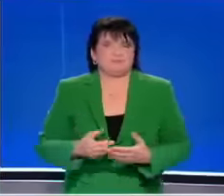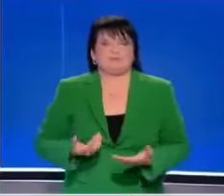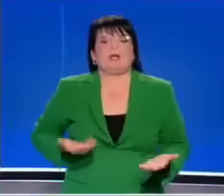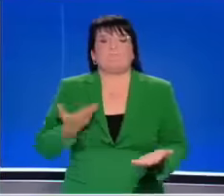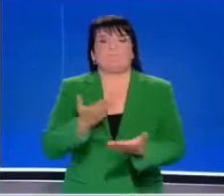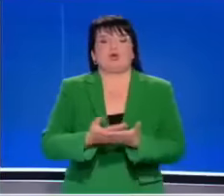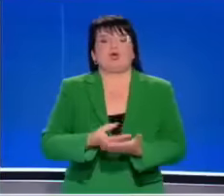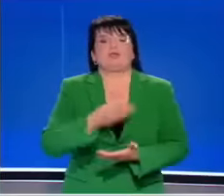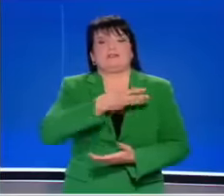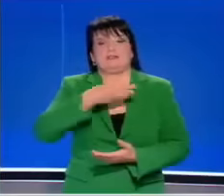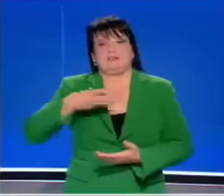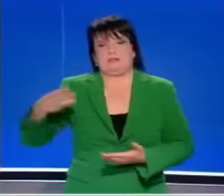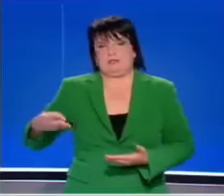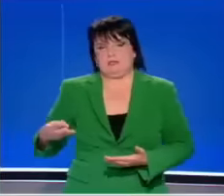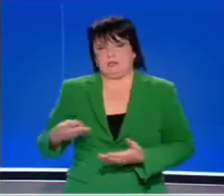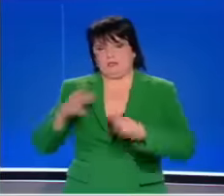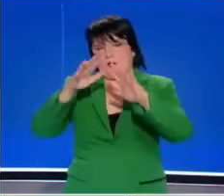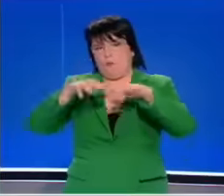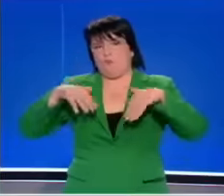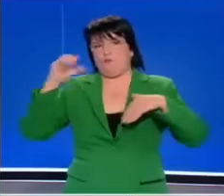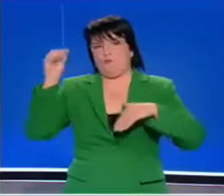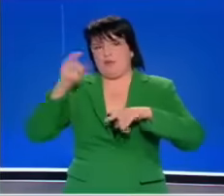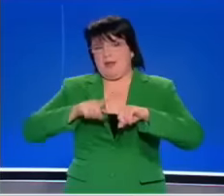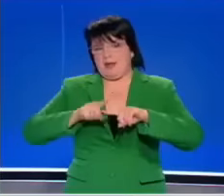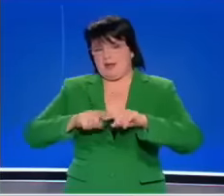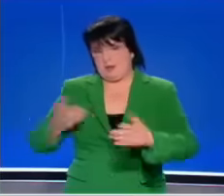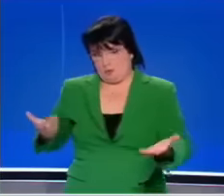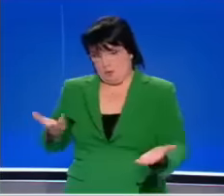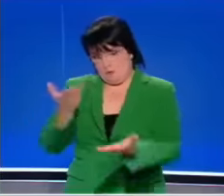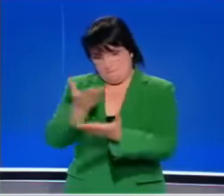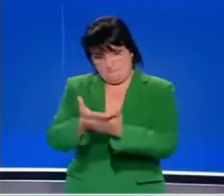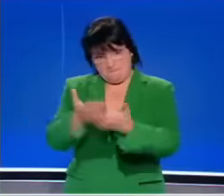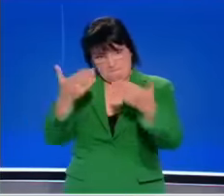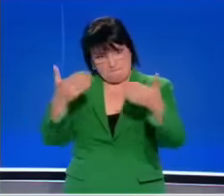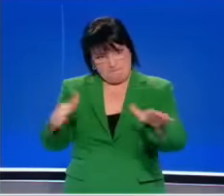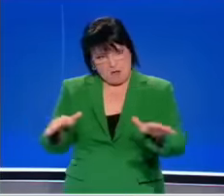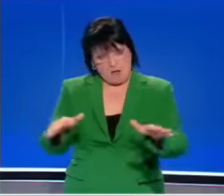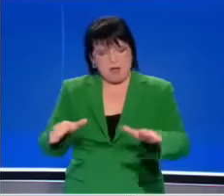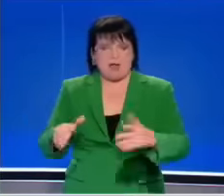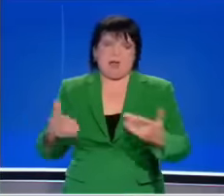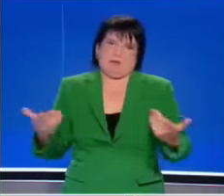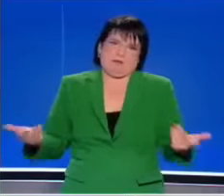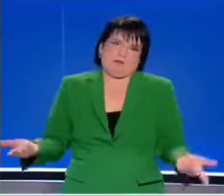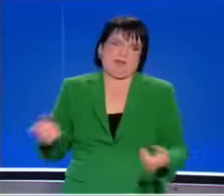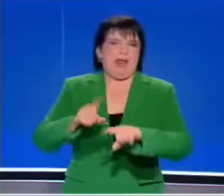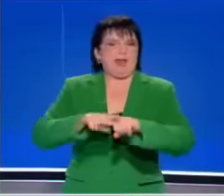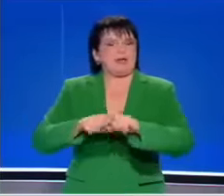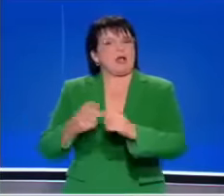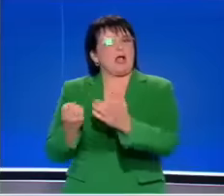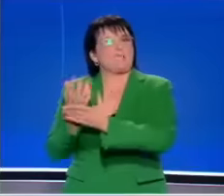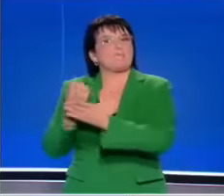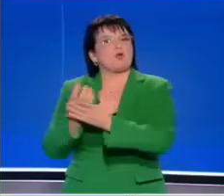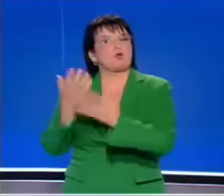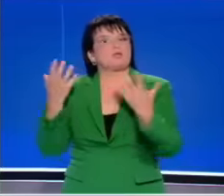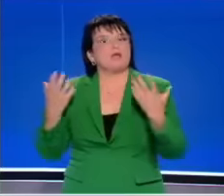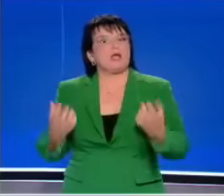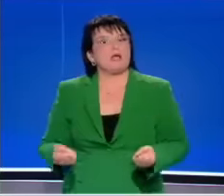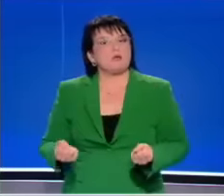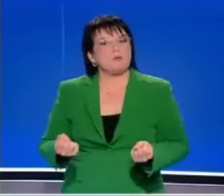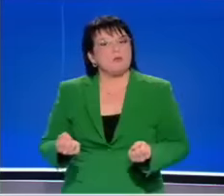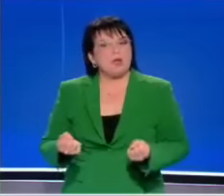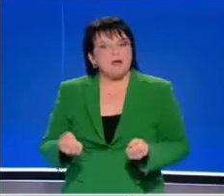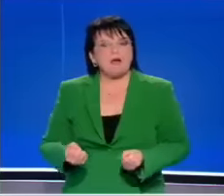του συριζα έχει κατατεθεί στη βουλή των ελλήνων δεν είναι δυνατόν να έχουμε ελληνικά προϊόντα τα οποία να